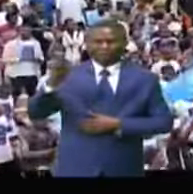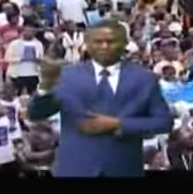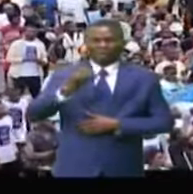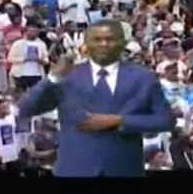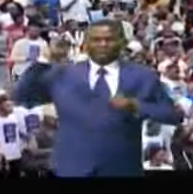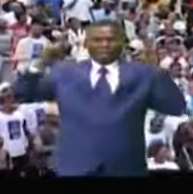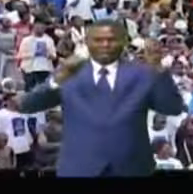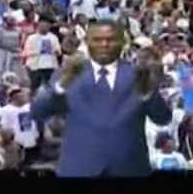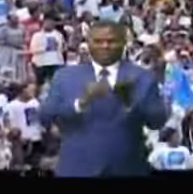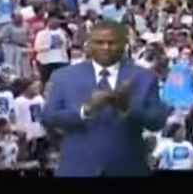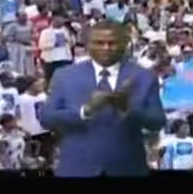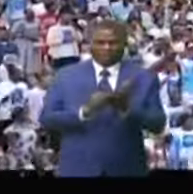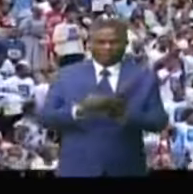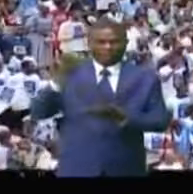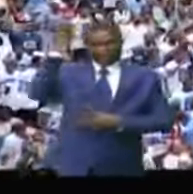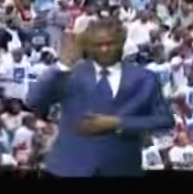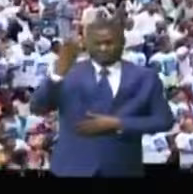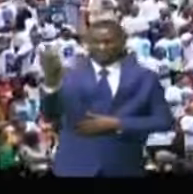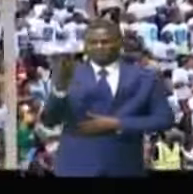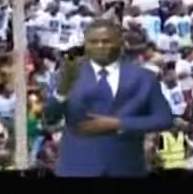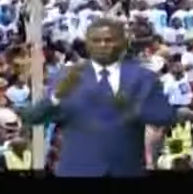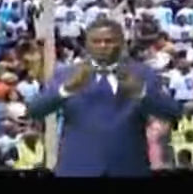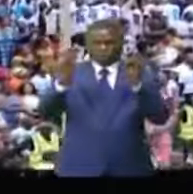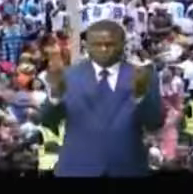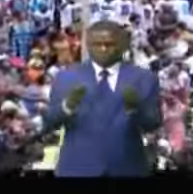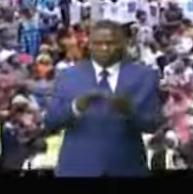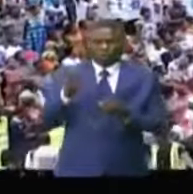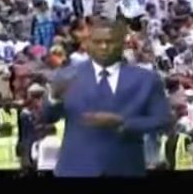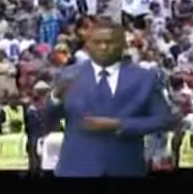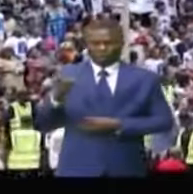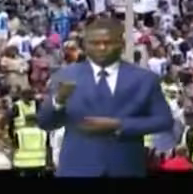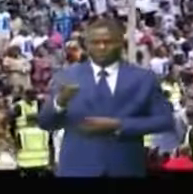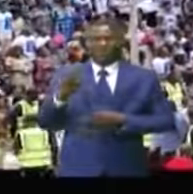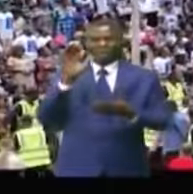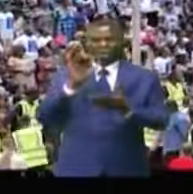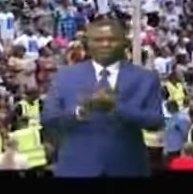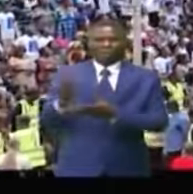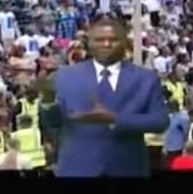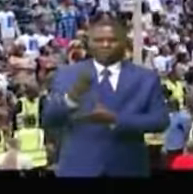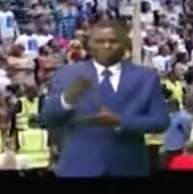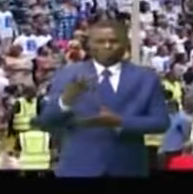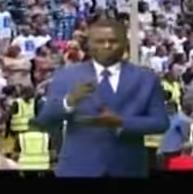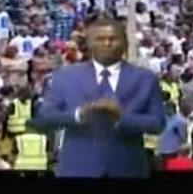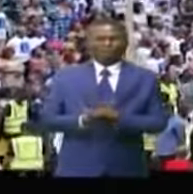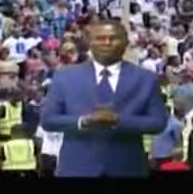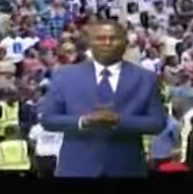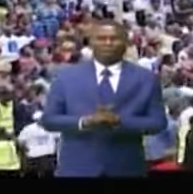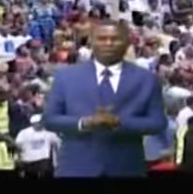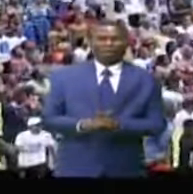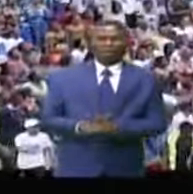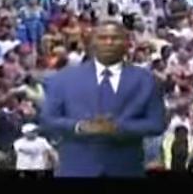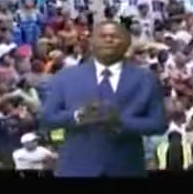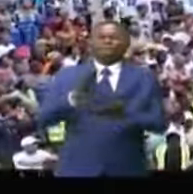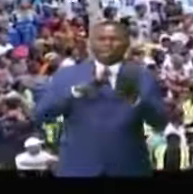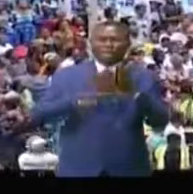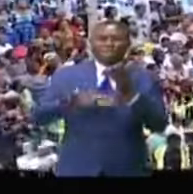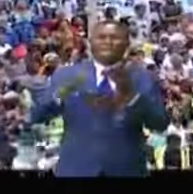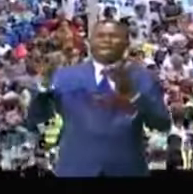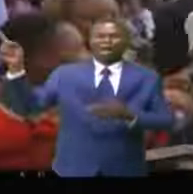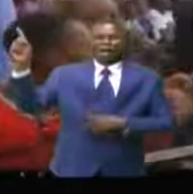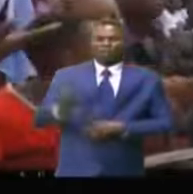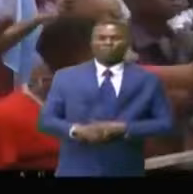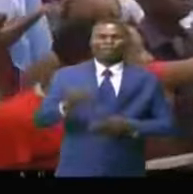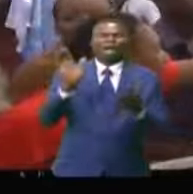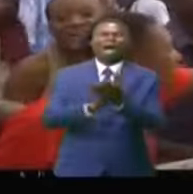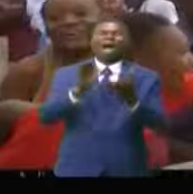cet instant que le général des 3 plateformes, Cheikh Malondji Suena et son épouse Sandra Kamba Kilusha, font leur entrée sous les acclamations de